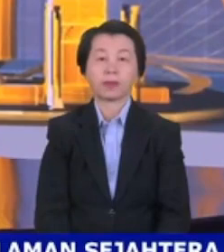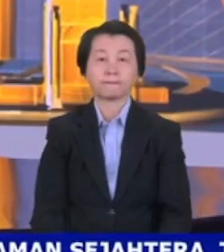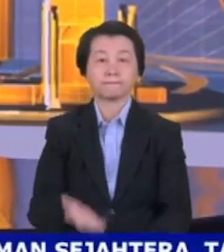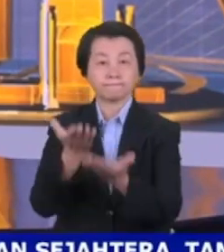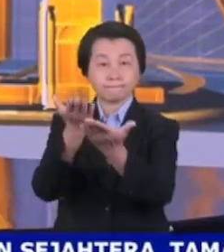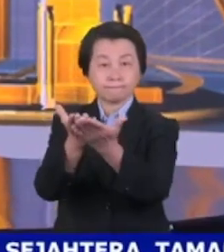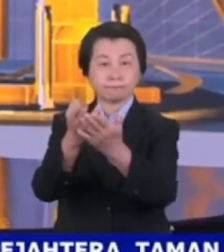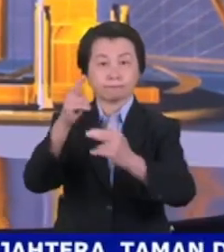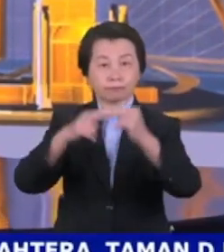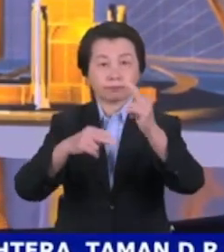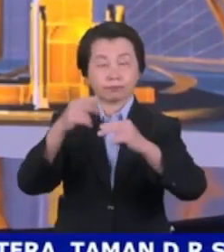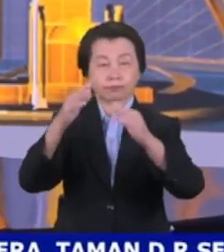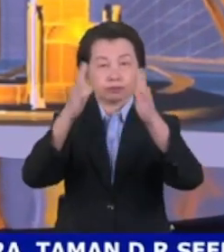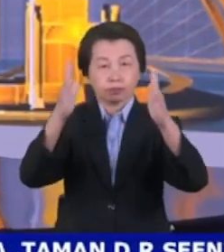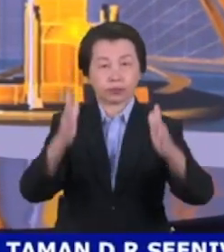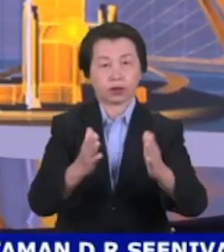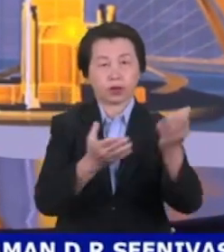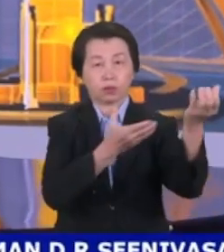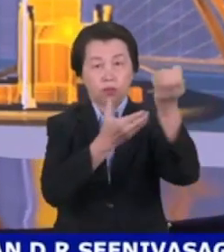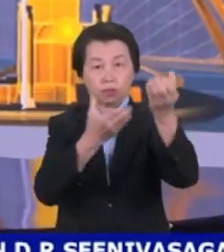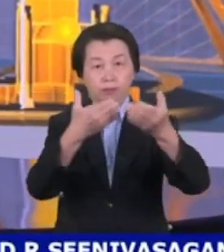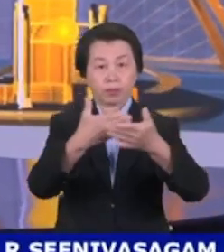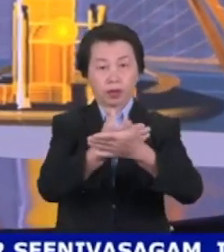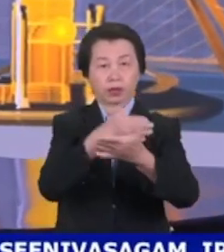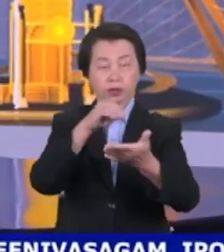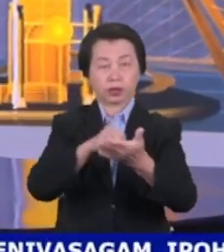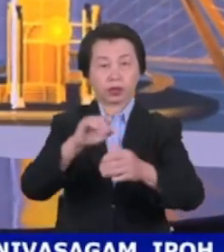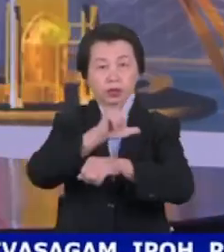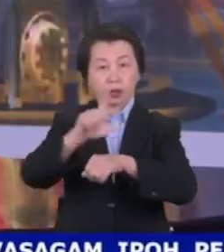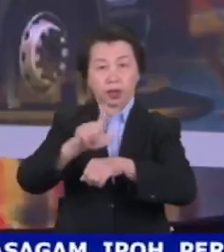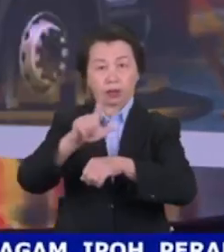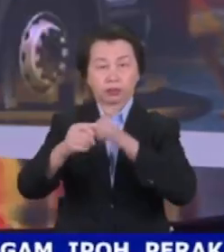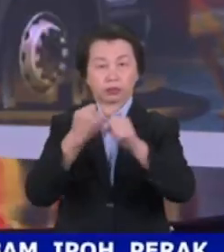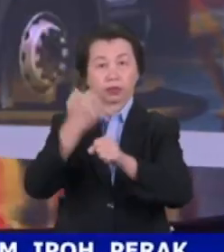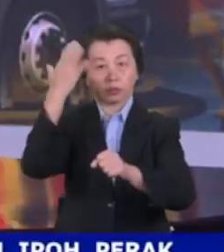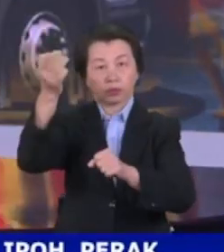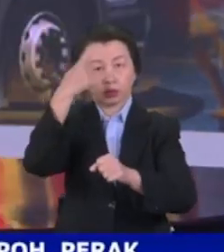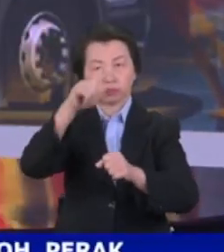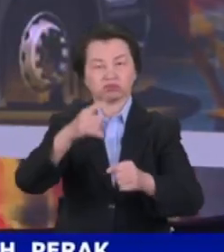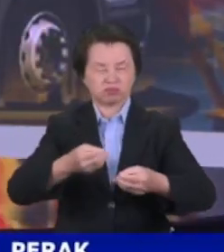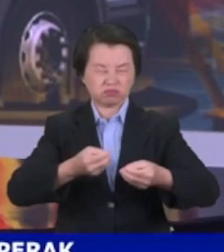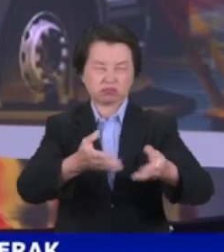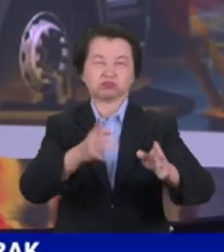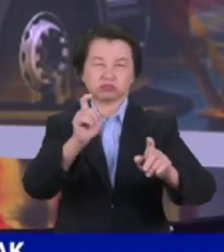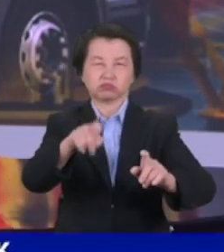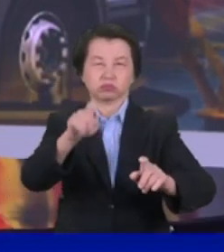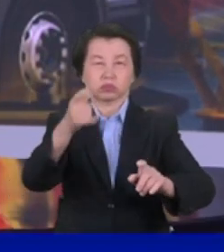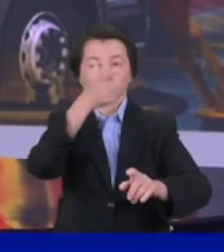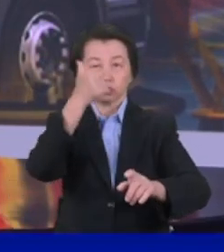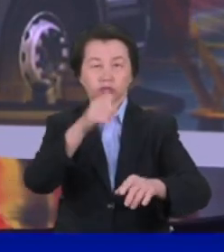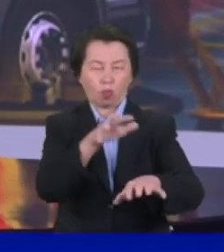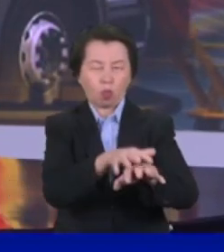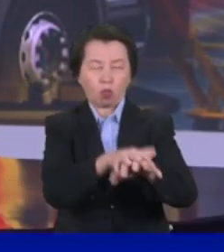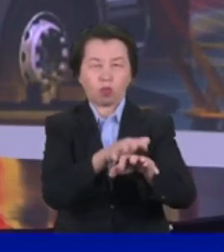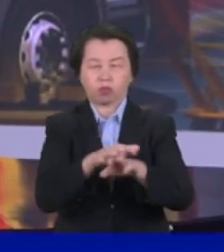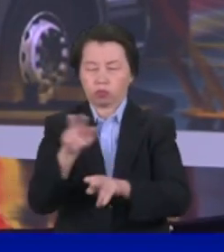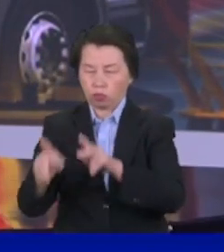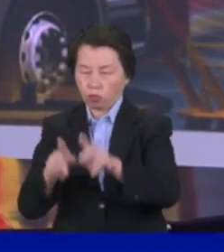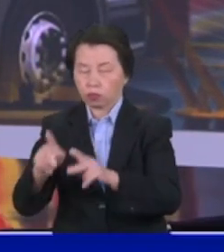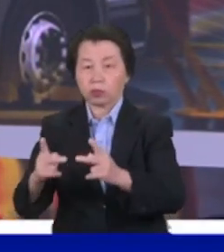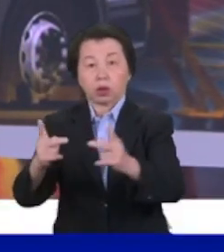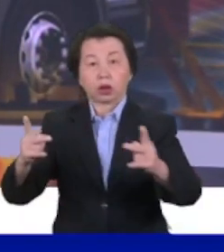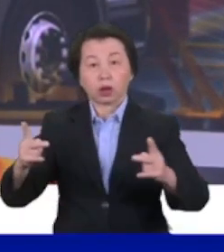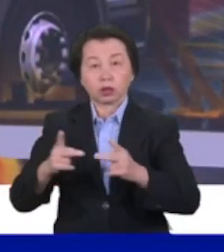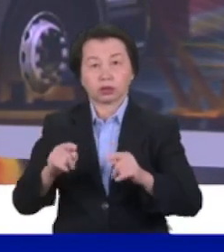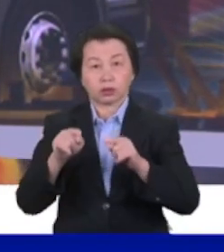Cadangan pembinaan balai bomba baharu di kawasan Kian Sam Labuan tahun depan adalah bagi menampung keperluan berdasarkan kepadatan penduduk di